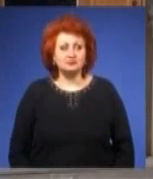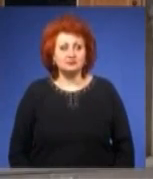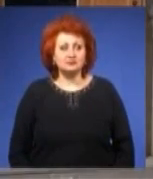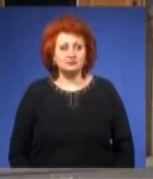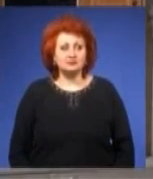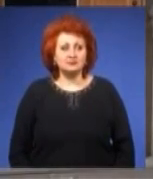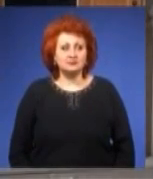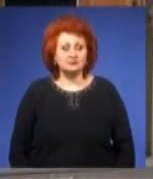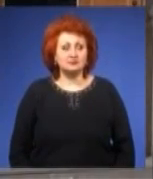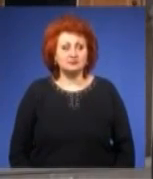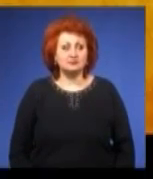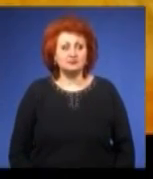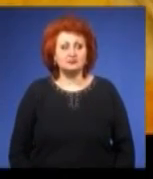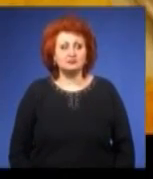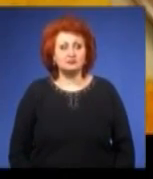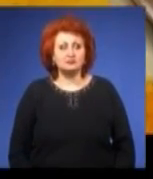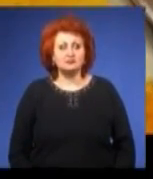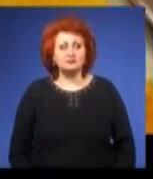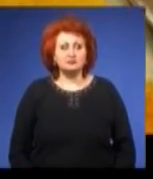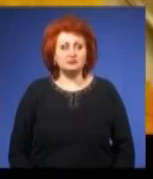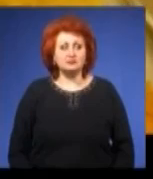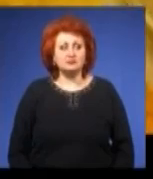51. Будем рады вас видеть!